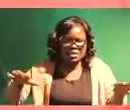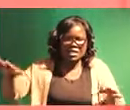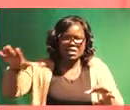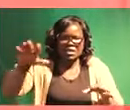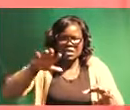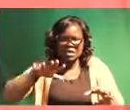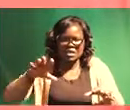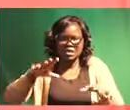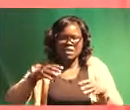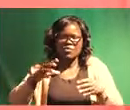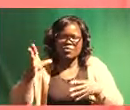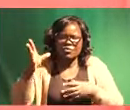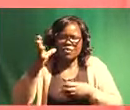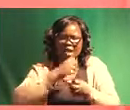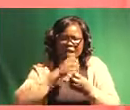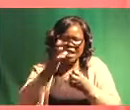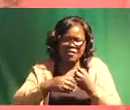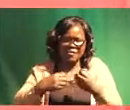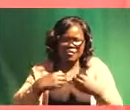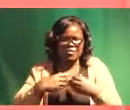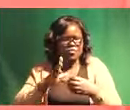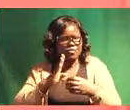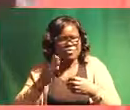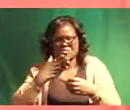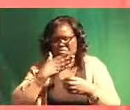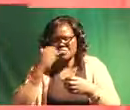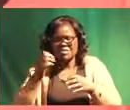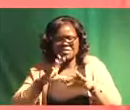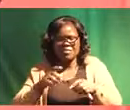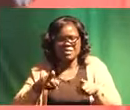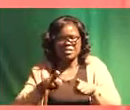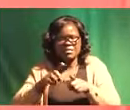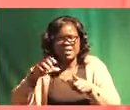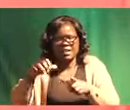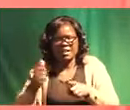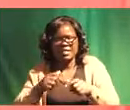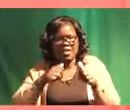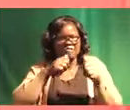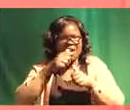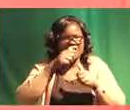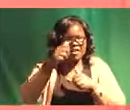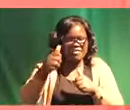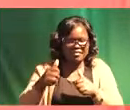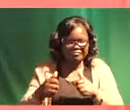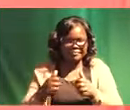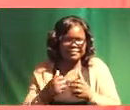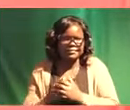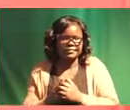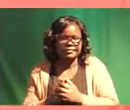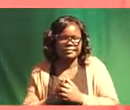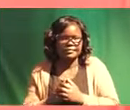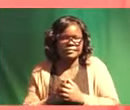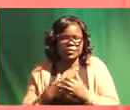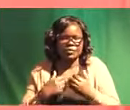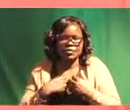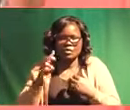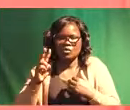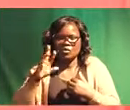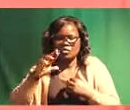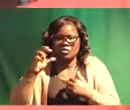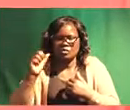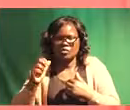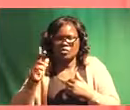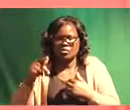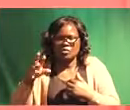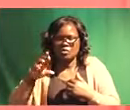yote, tutavuna na tutakuwa wakulima hodari kama wengine ambao wako mbali mbali. Tuko na Ura damu, tuko na